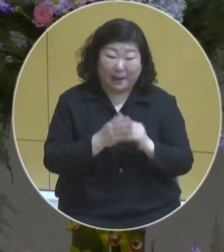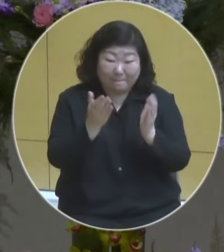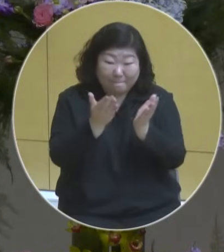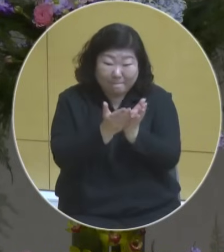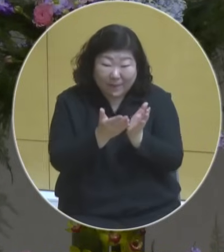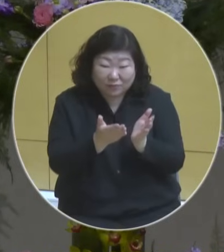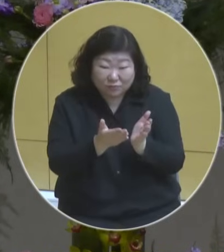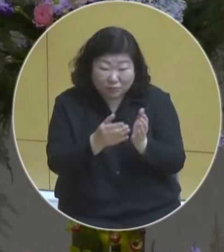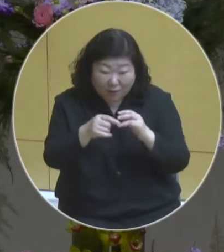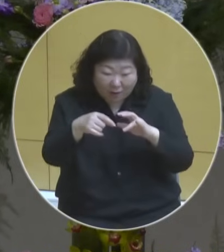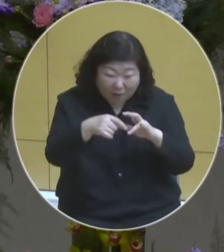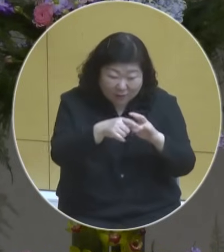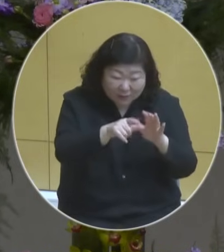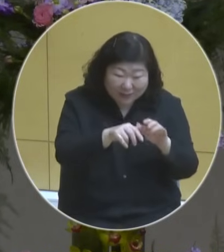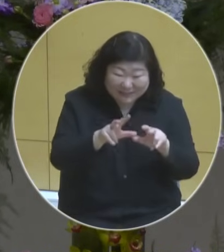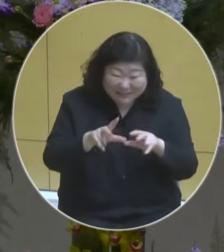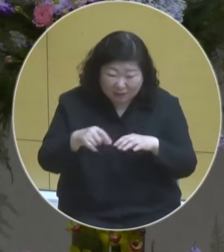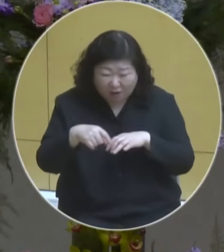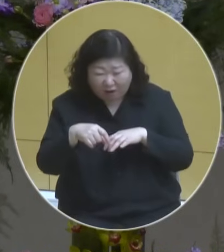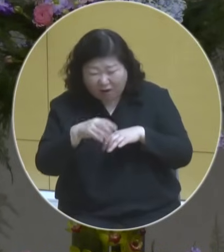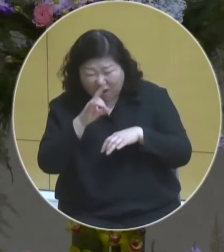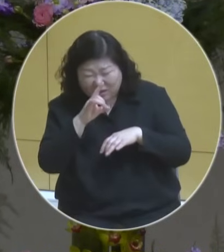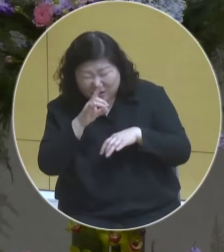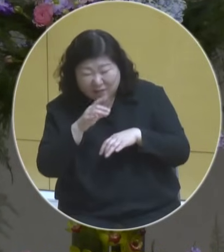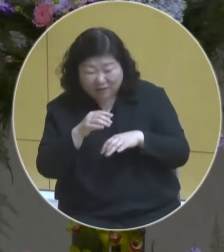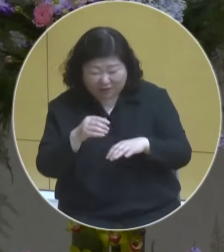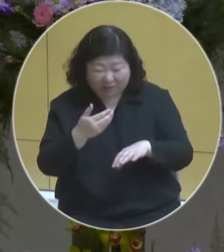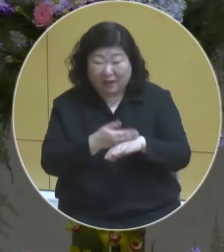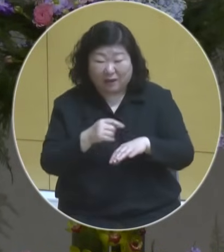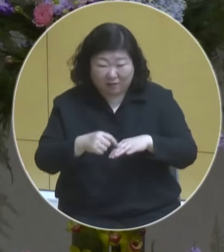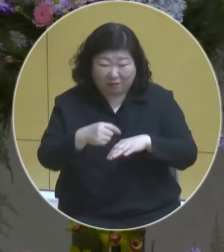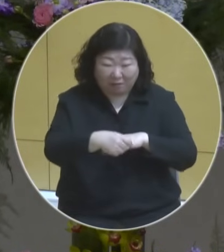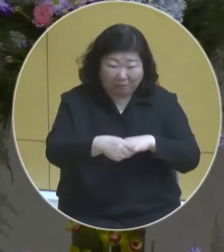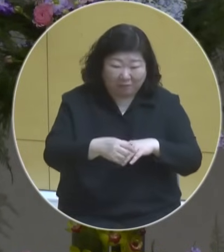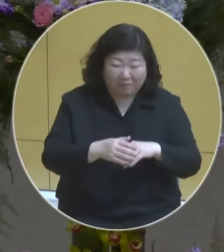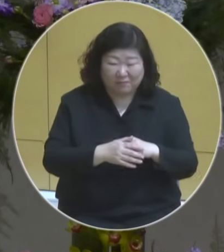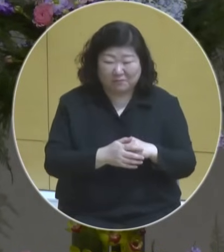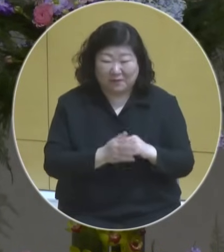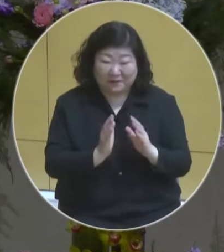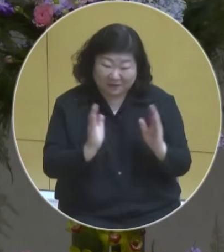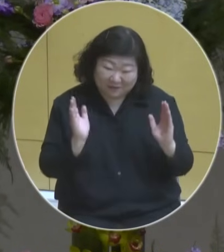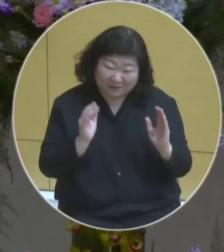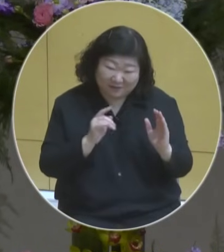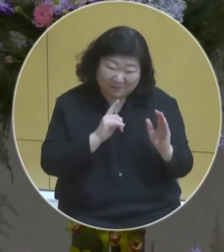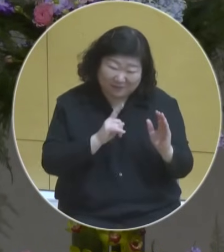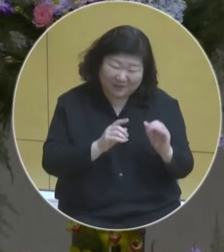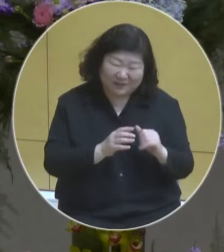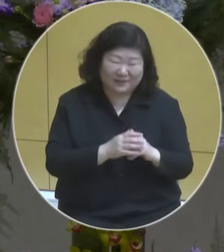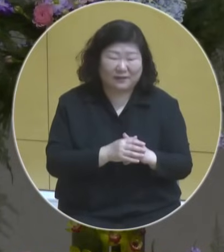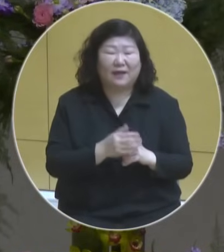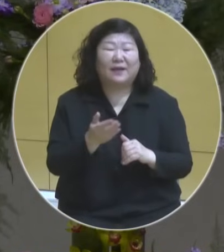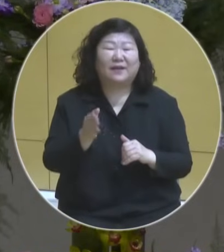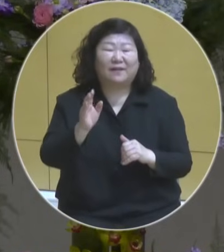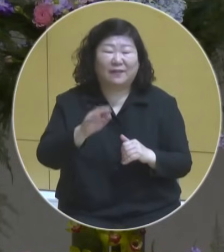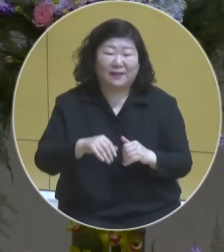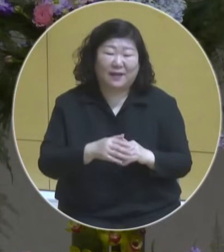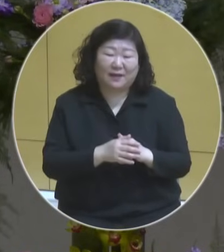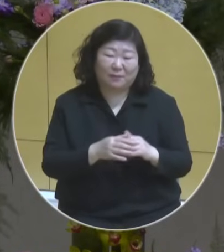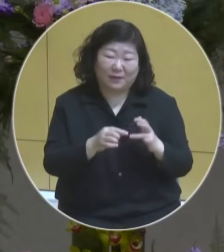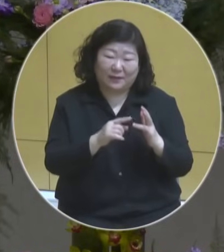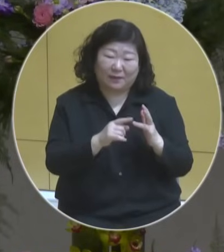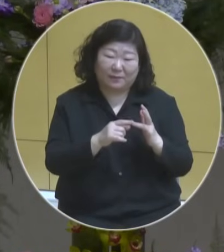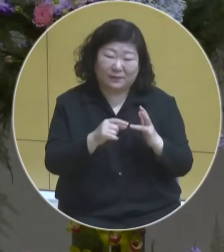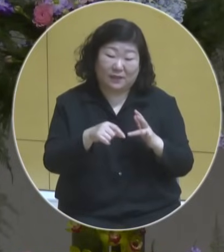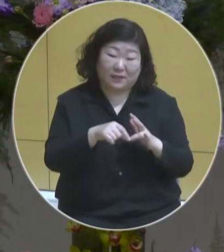지금하고 다릅니다 뭐 이렇게 얘기하 사람도 봤어요 예 그동안에 살 쳤다 얘기죠 예 근데 그렇게 합니다